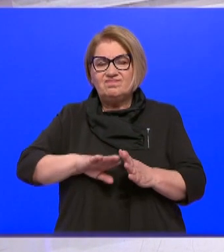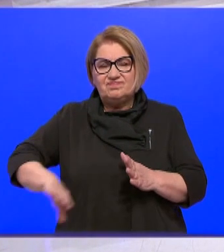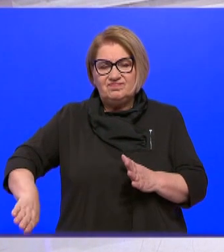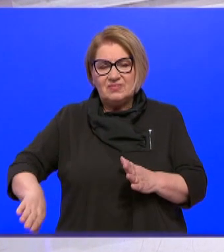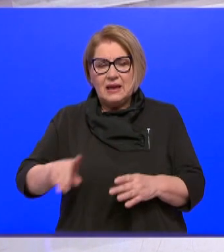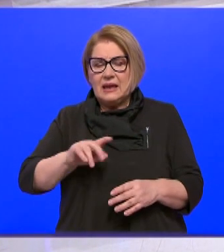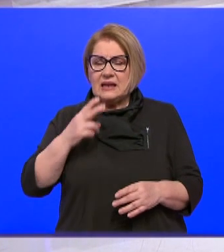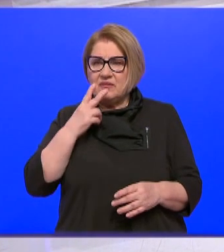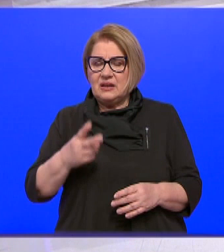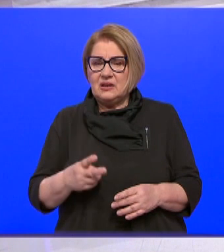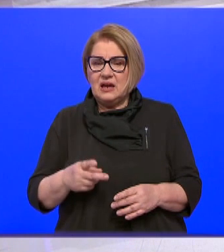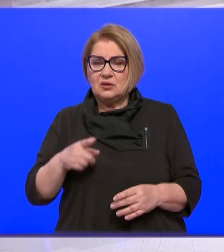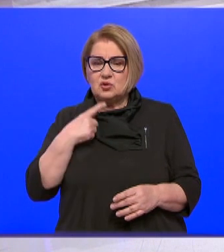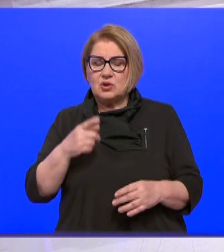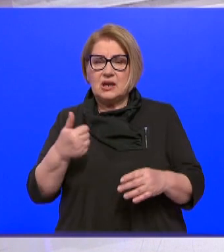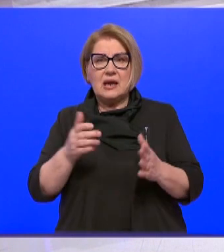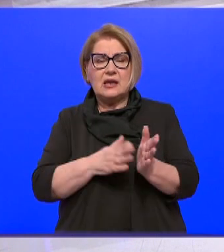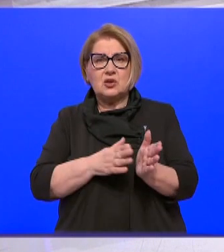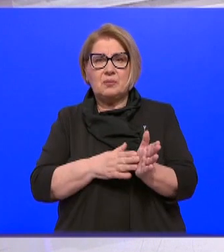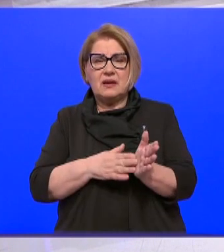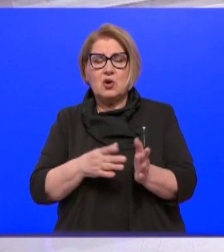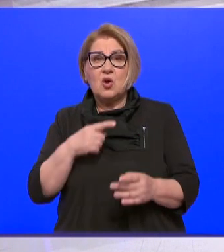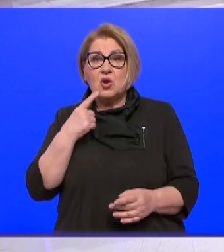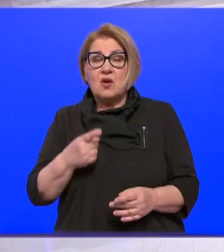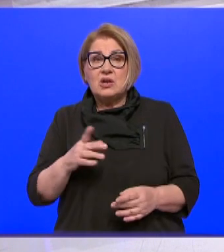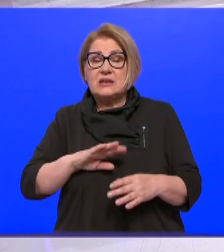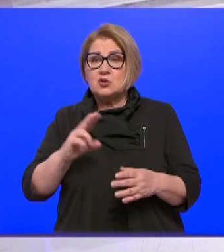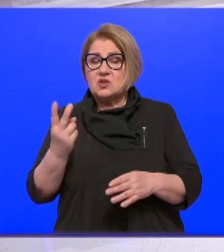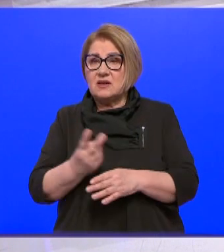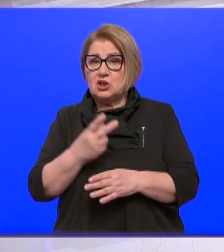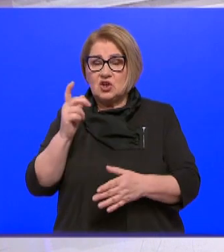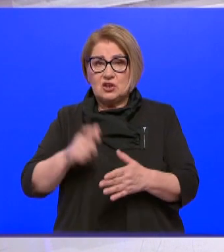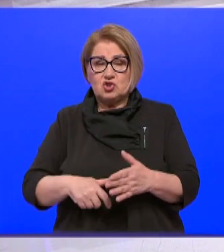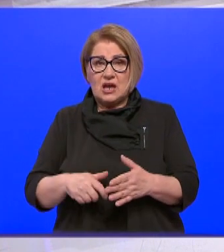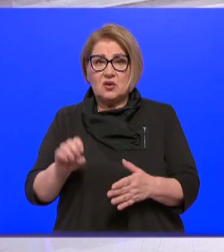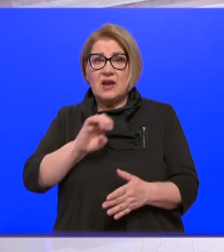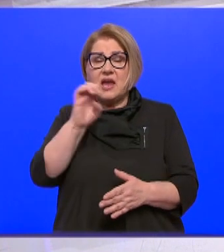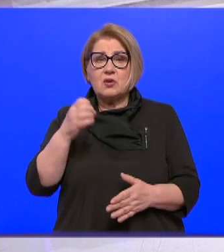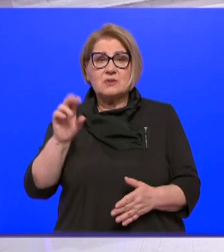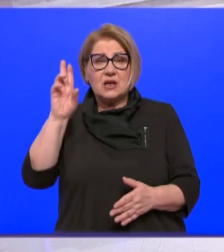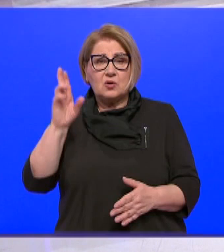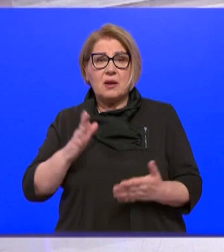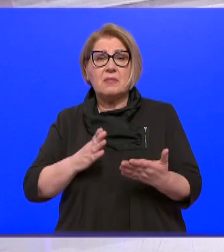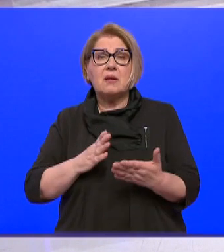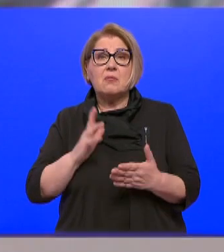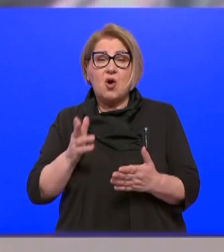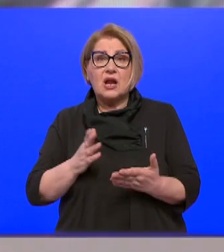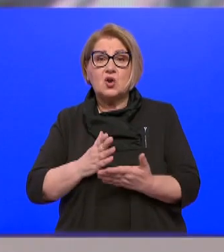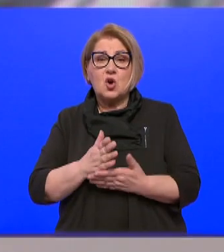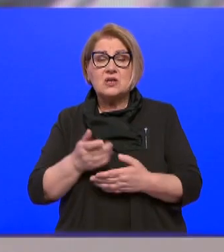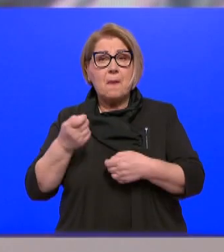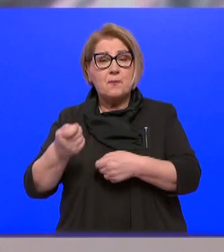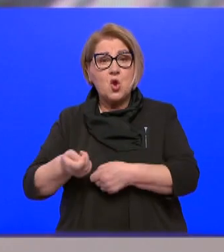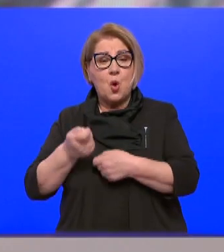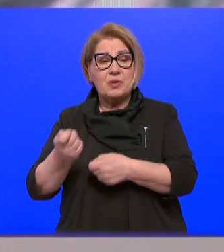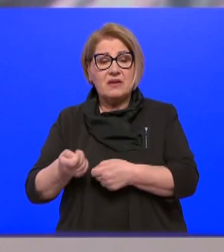nevidljive, a to ću reći na jednom primjeru koji vam govori da su sve države članice Europske unije mogle kroz zajedničku poljoprivrednu